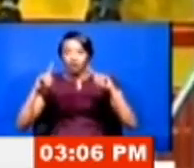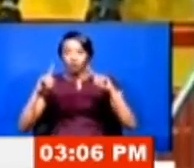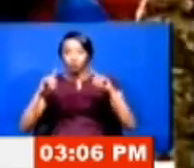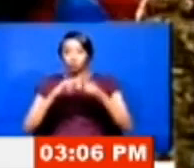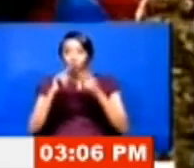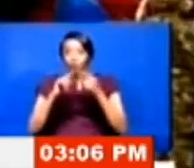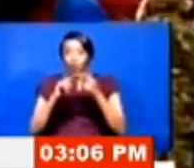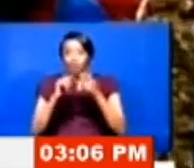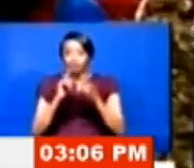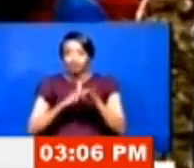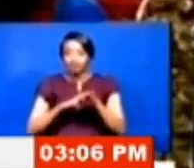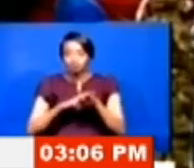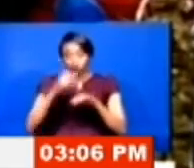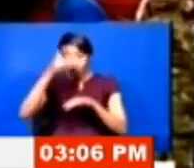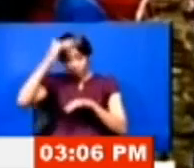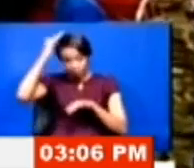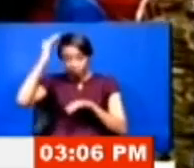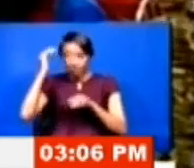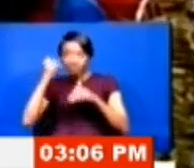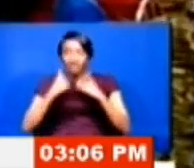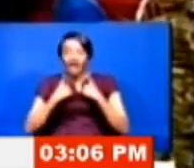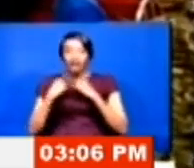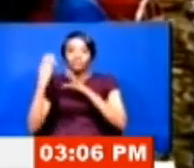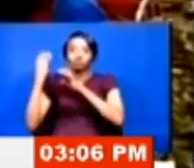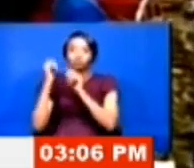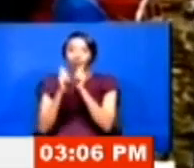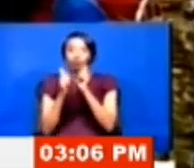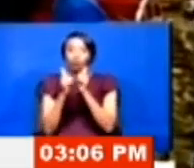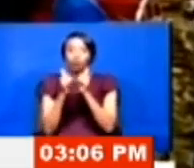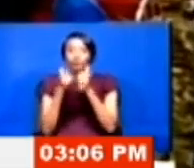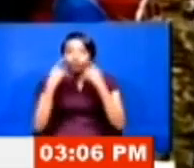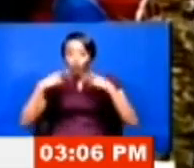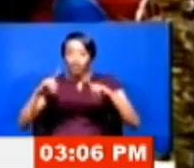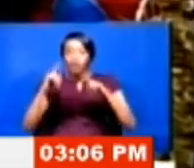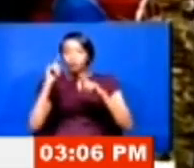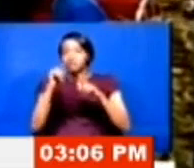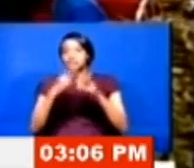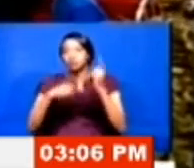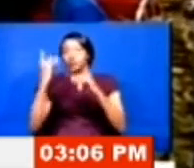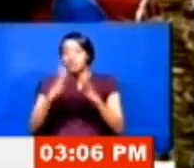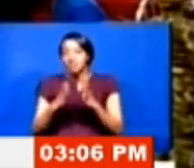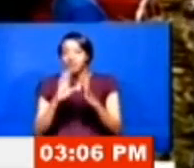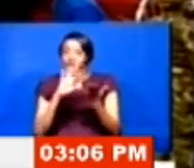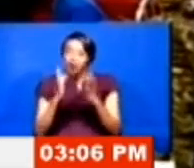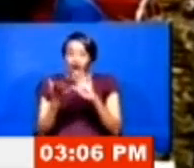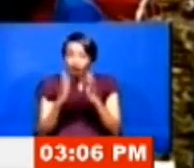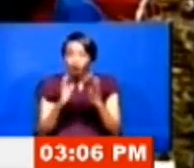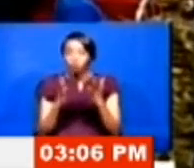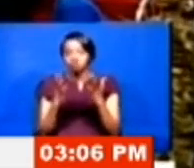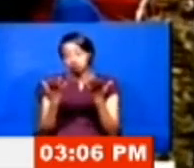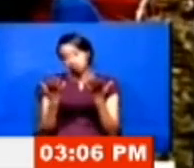yabadde alina emitwalo 4 ogwo omutwalo bagusikamu. Waliwo polling station emu